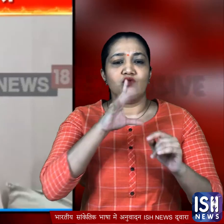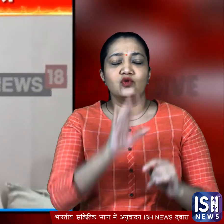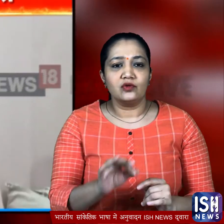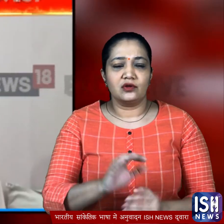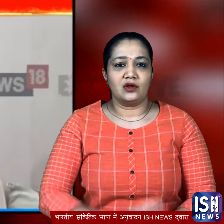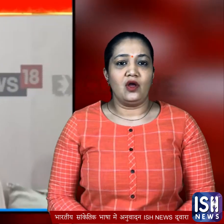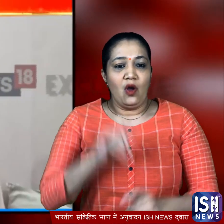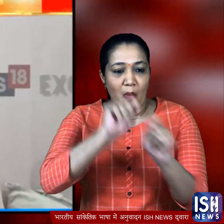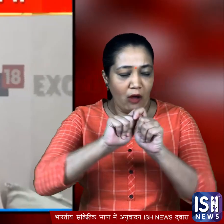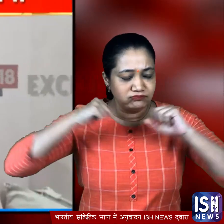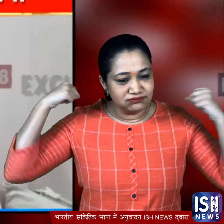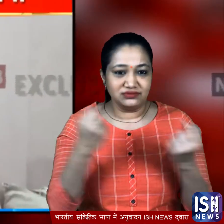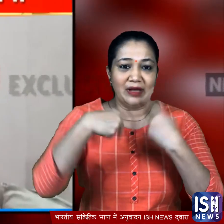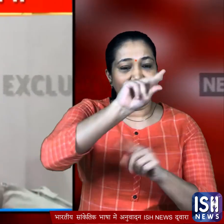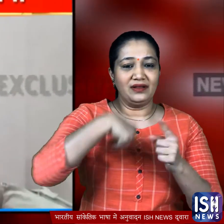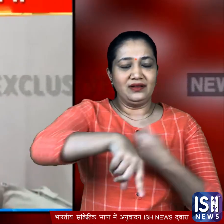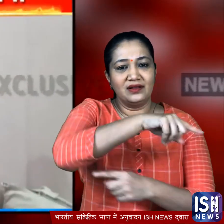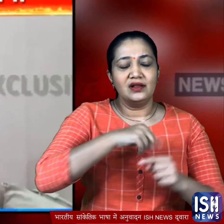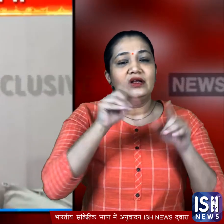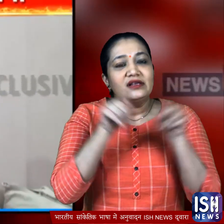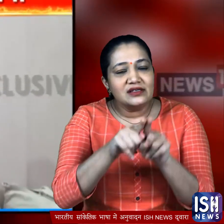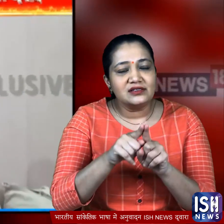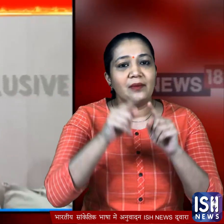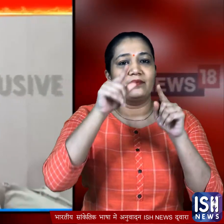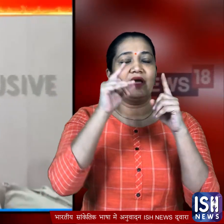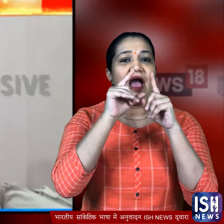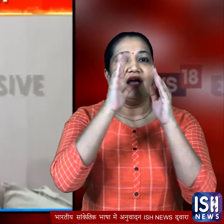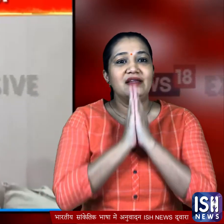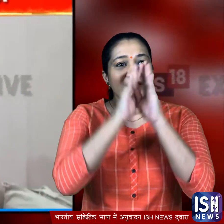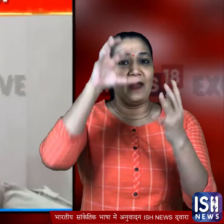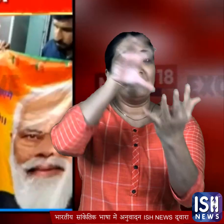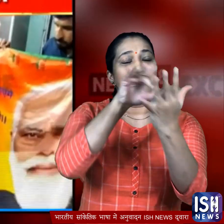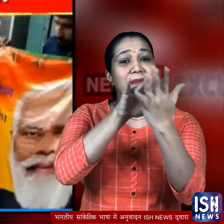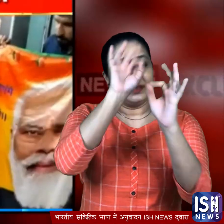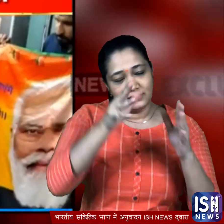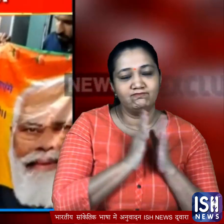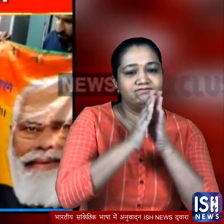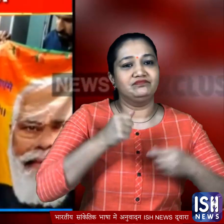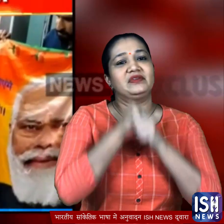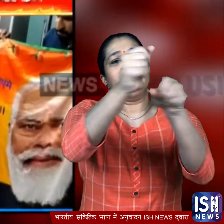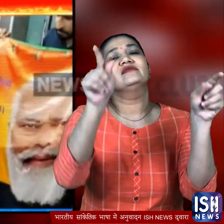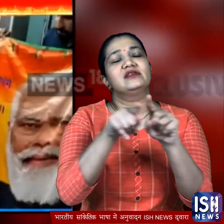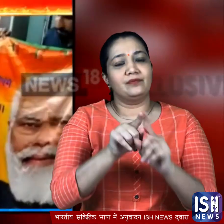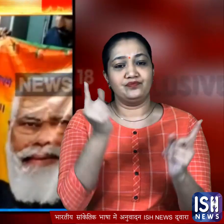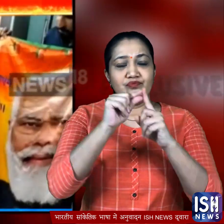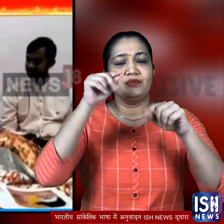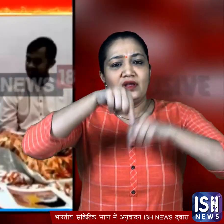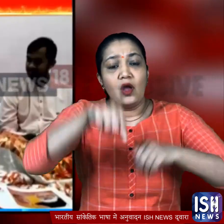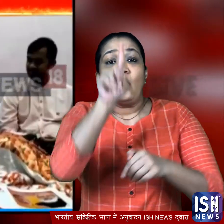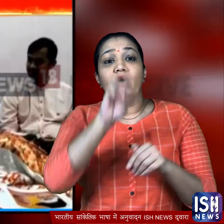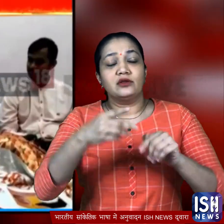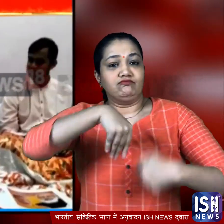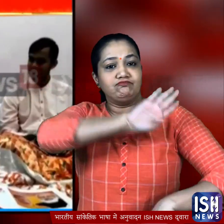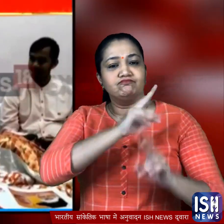कर्म भूमि होने के कारण एक तोहफा एक धर्म भूमि को देना चाहता है। बताया गया कि यूपी विधानसभा चुनाव के मद्देनजर